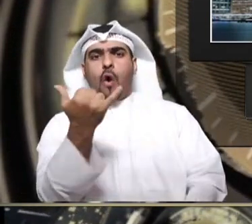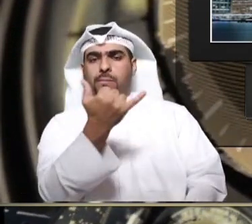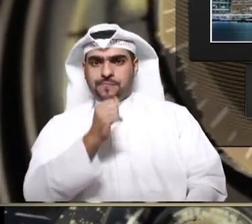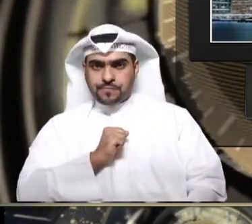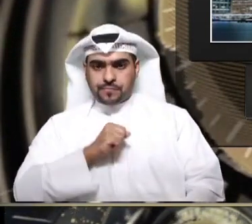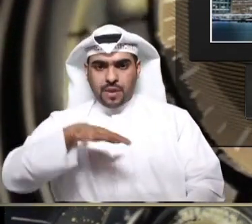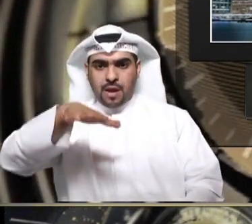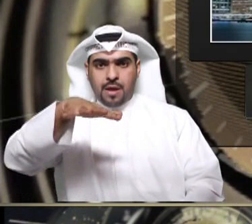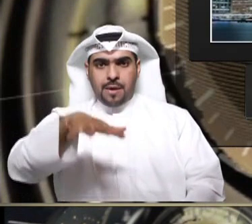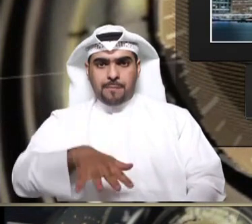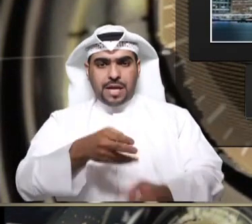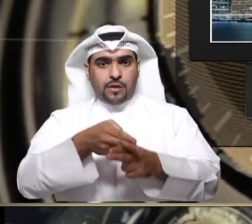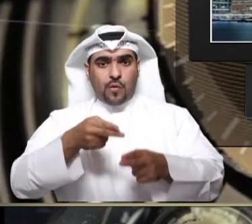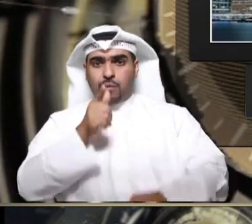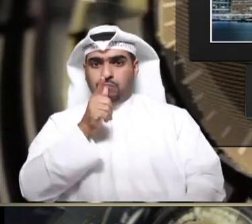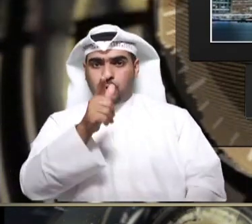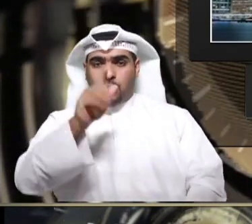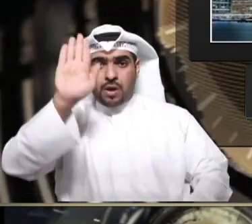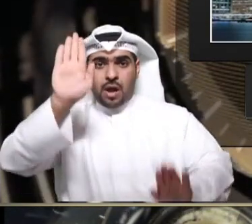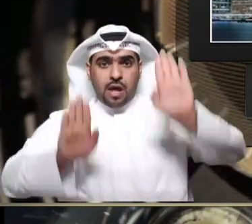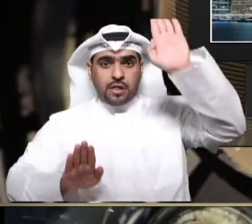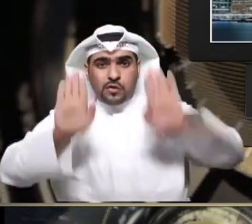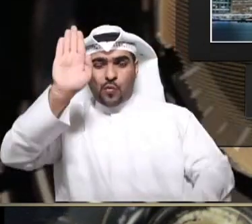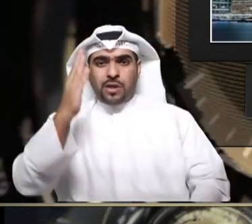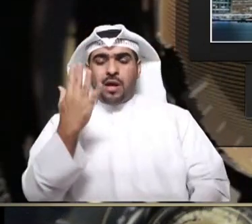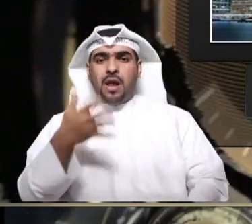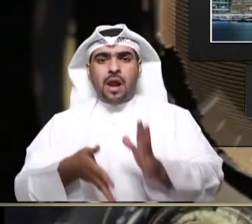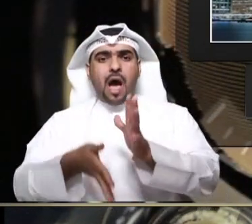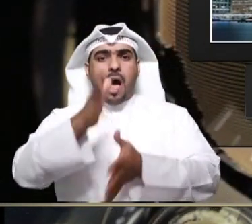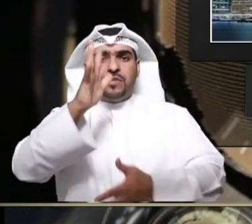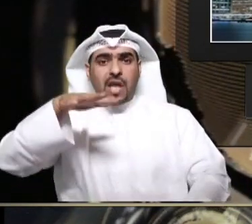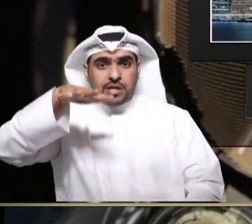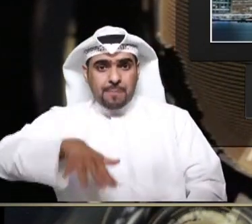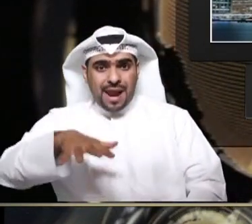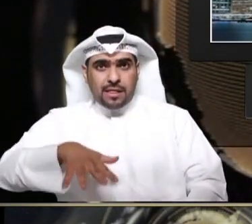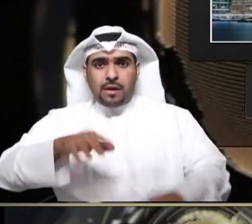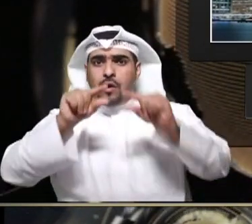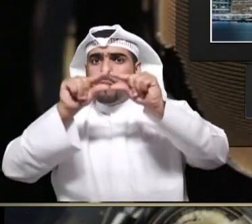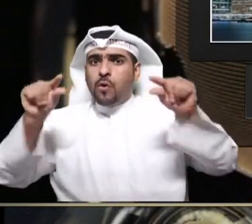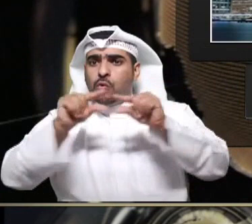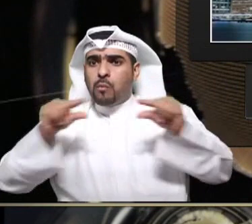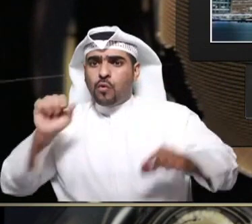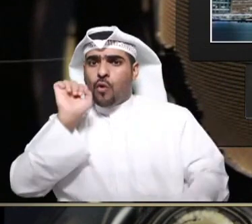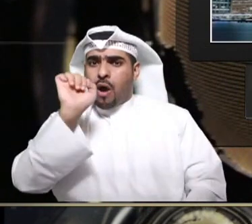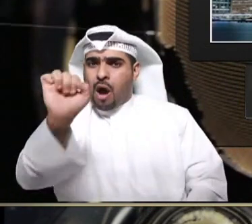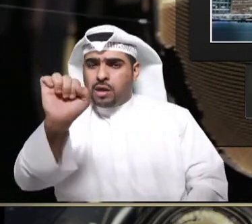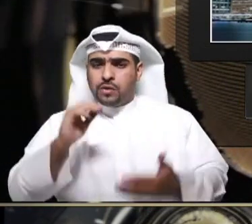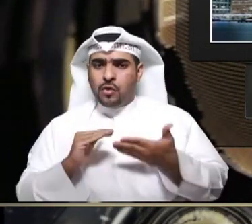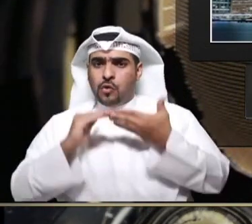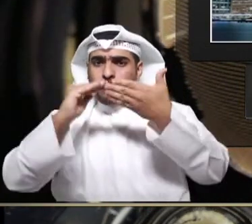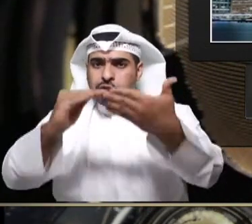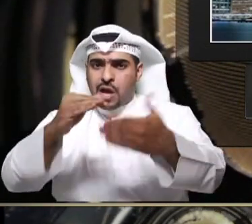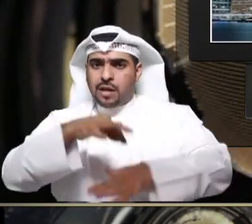يمكن استخدام حق النقد الفيتو من الدول الأعضاء 15 في قضايا تهم القضايا الإنسانية أو